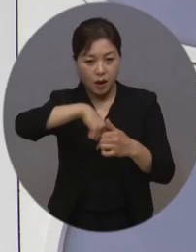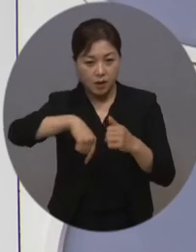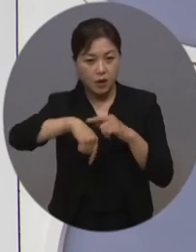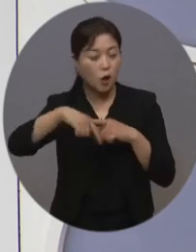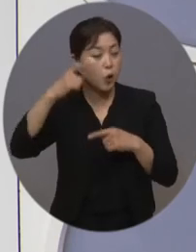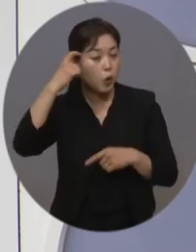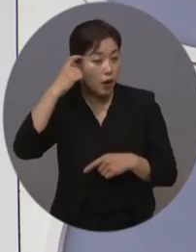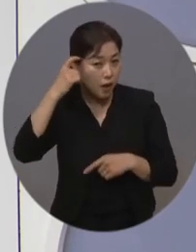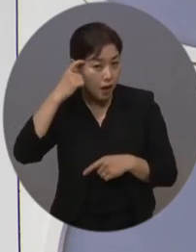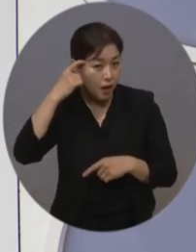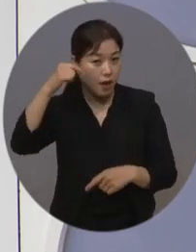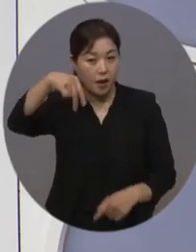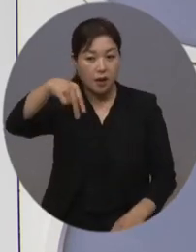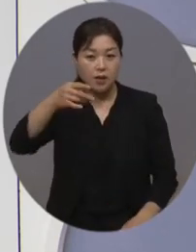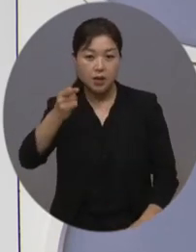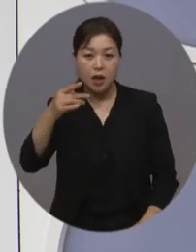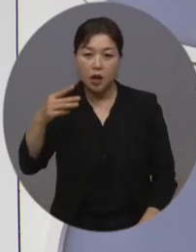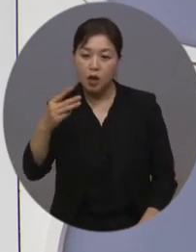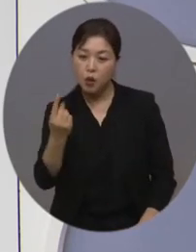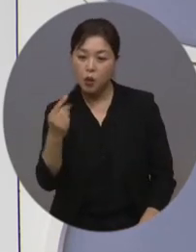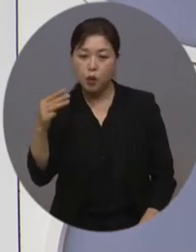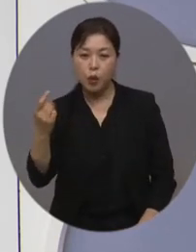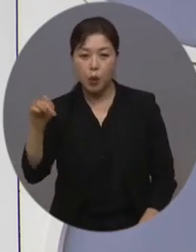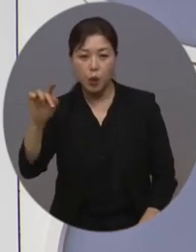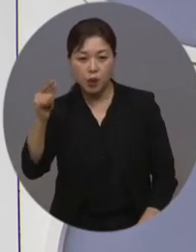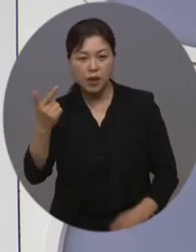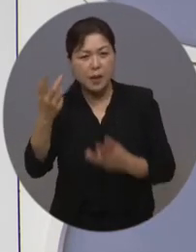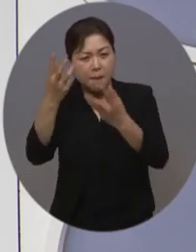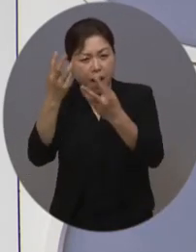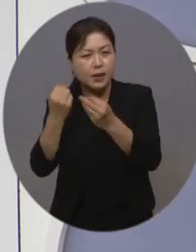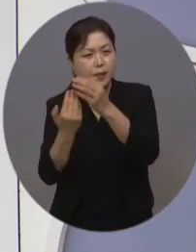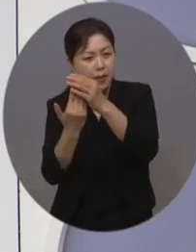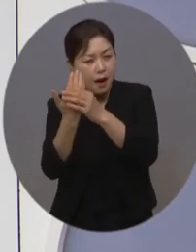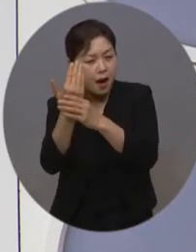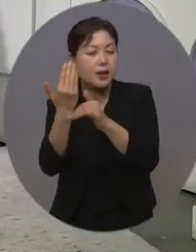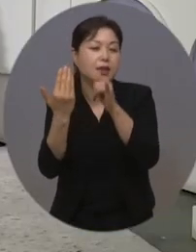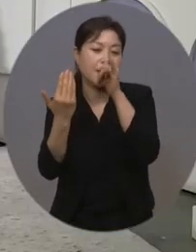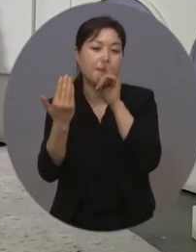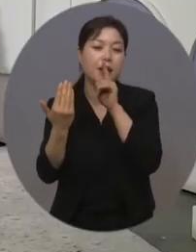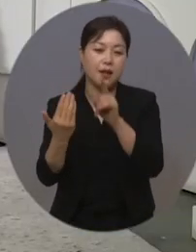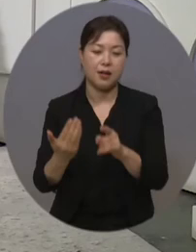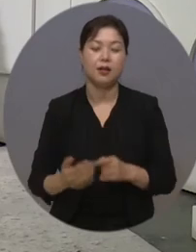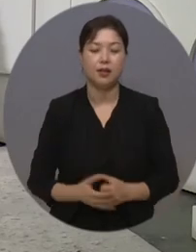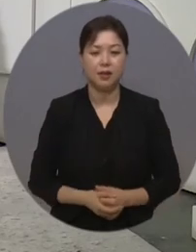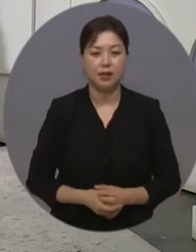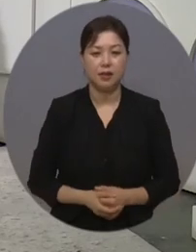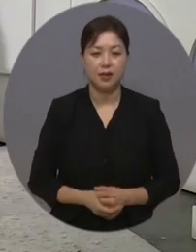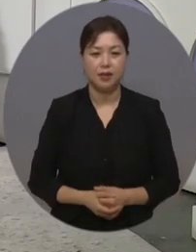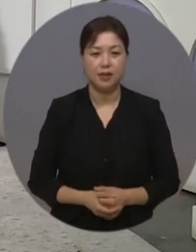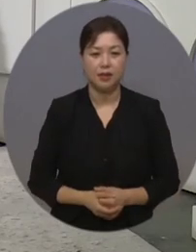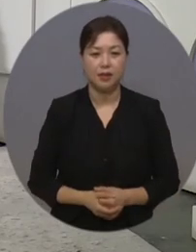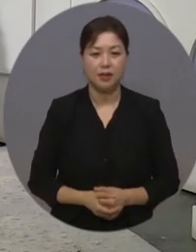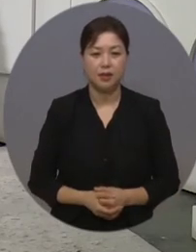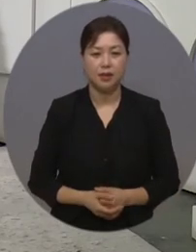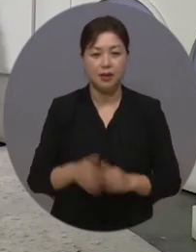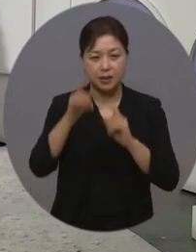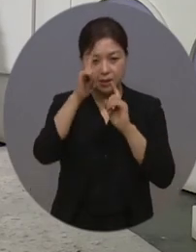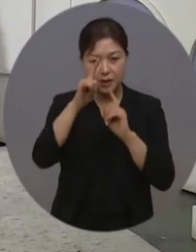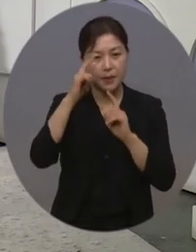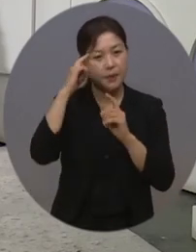속에 세로토닌이 많이 분비가 되었다. 그렇게 이야기를 합니다. 아, 예. 우리 이시영